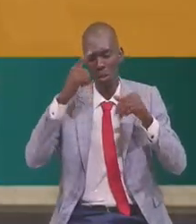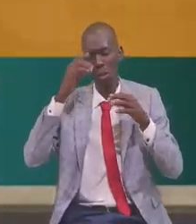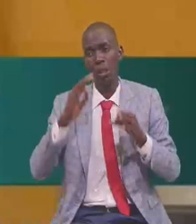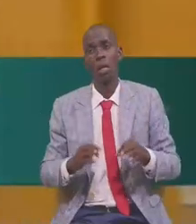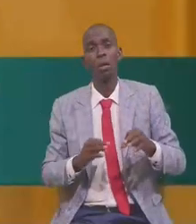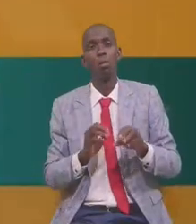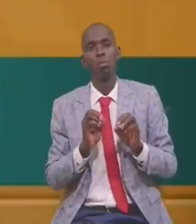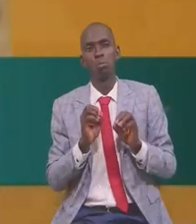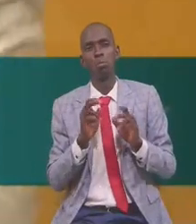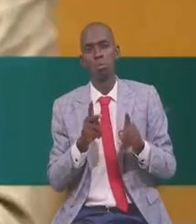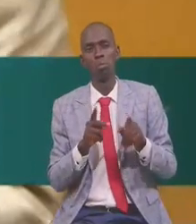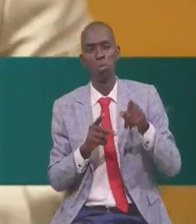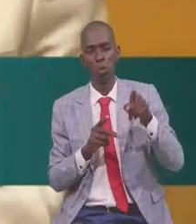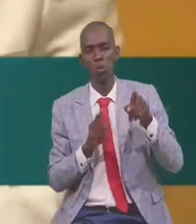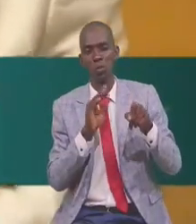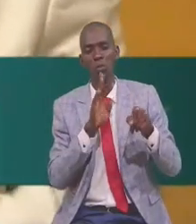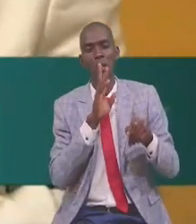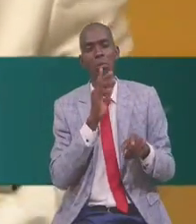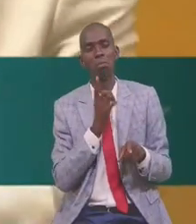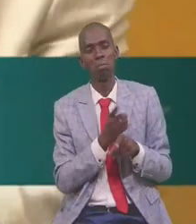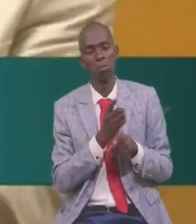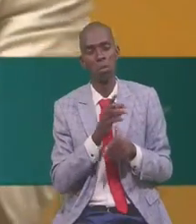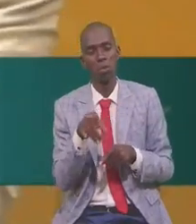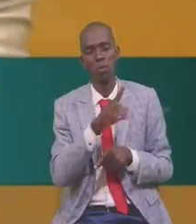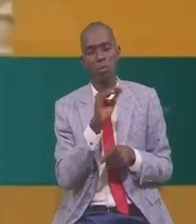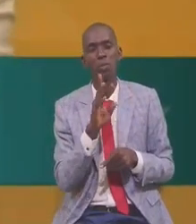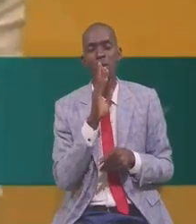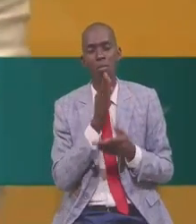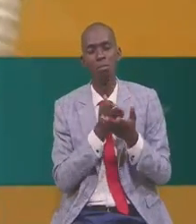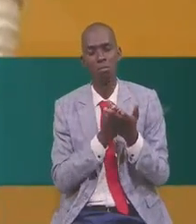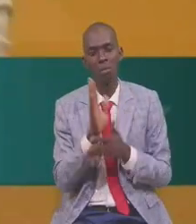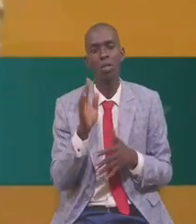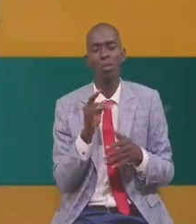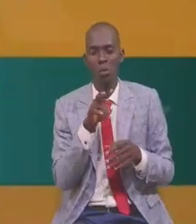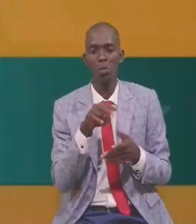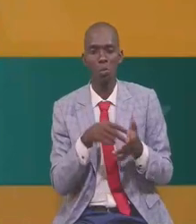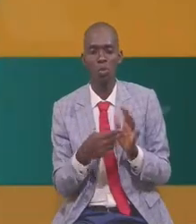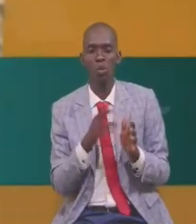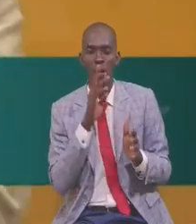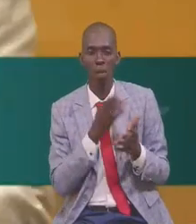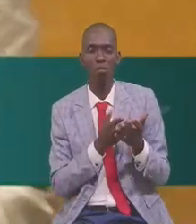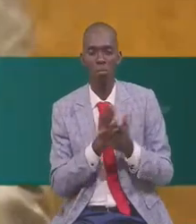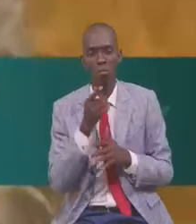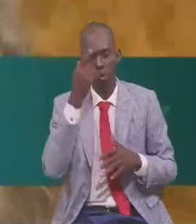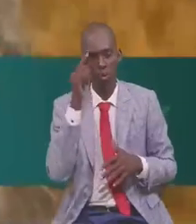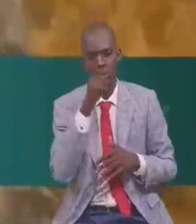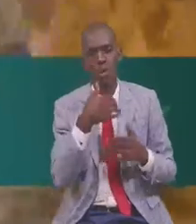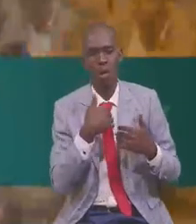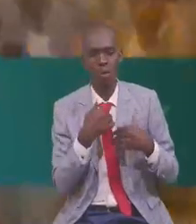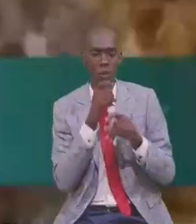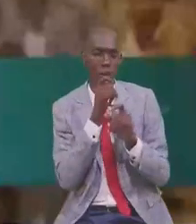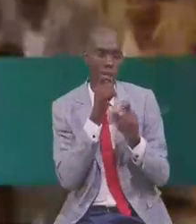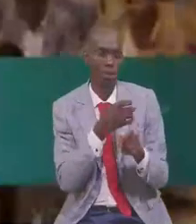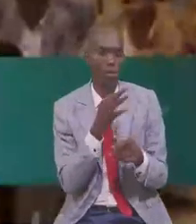si j'ai la révélation, c'est comme j'ai la vision, c'est comme tu as au moins l'un des dons de l'esprit et je m'assieds